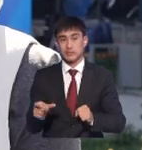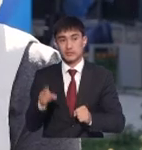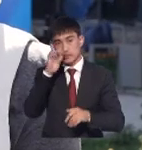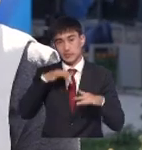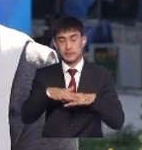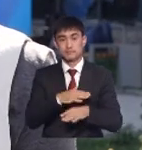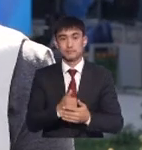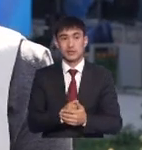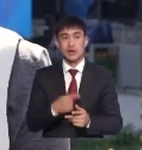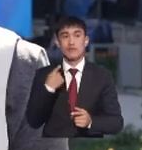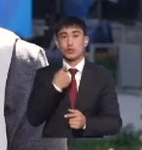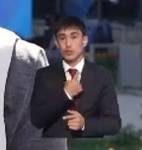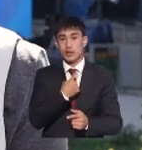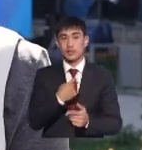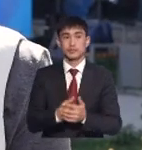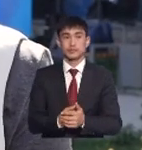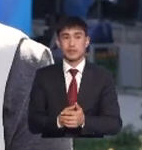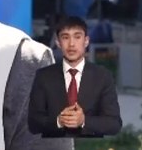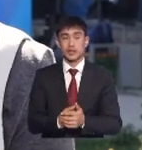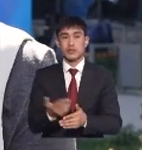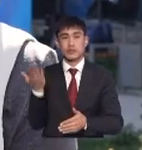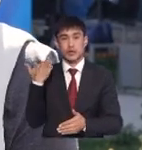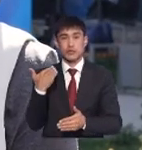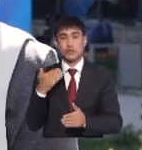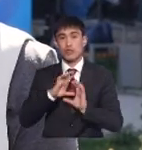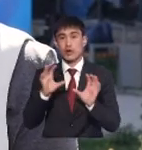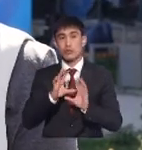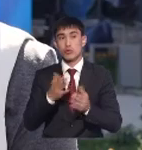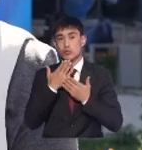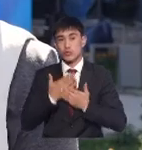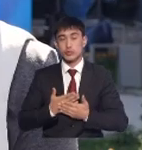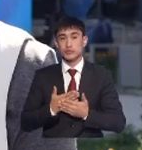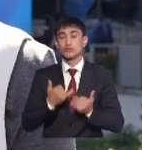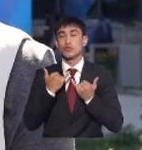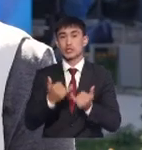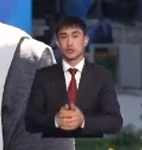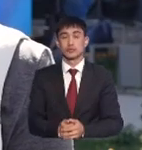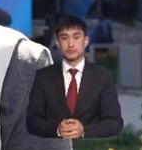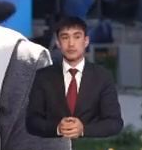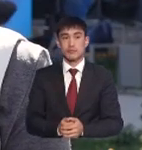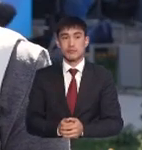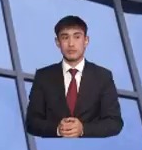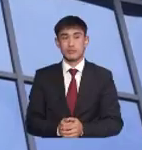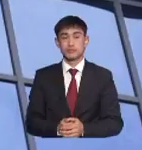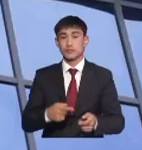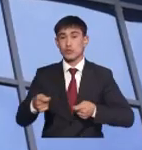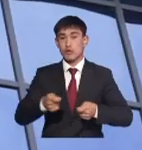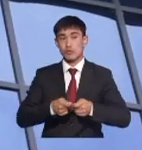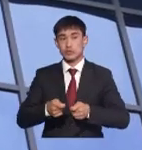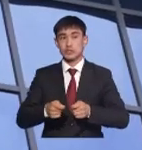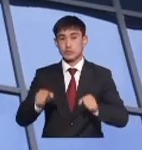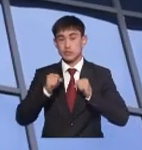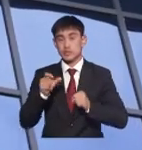страны. А в Талдыкургане вообще, конечно, очень давно волейбол любят, волейбол уважают. И не только руководство, не